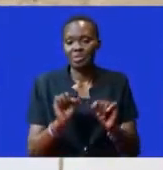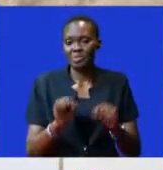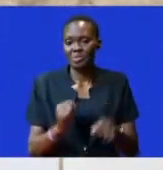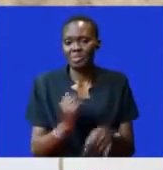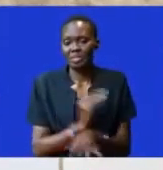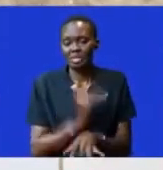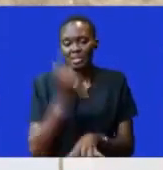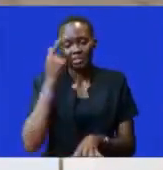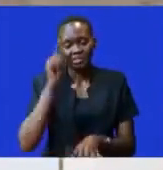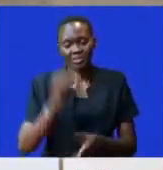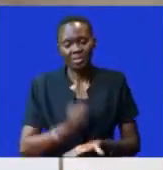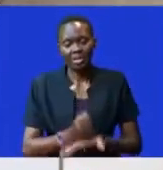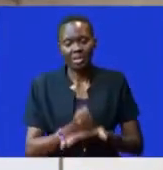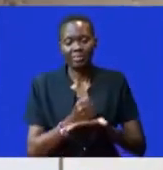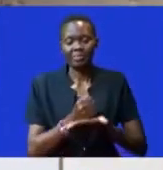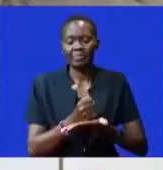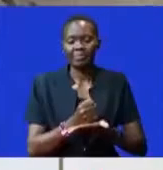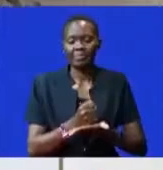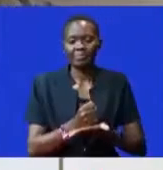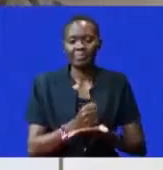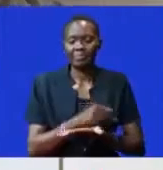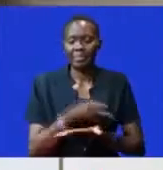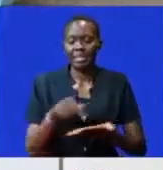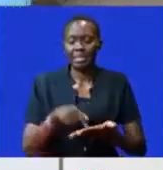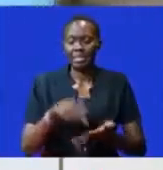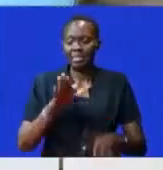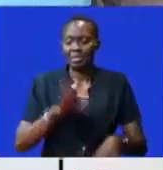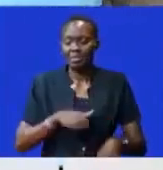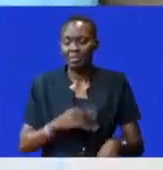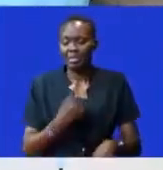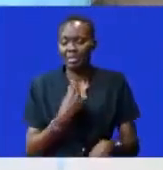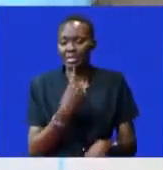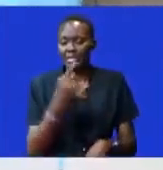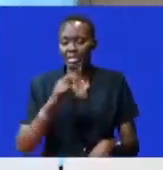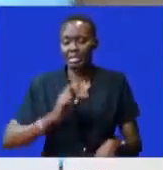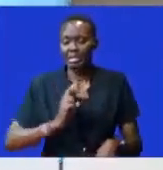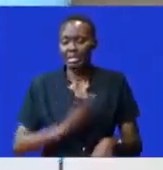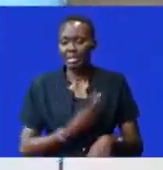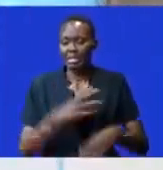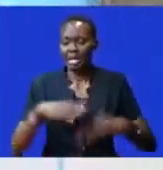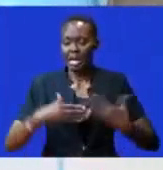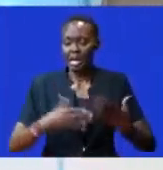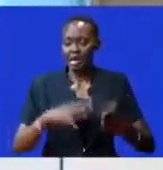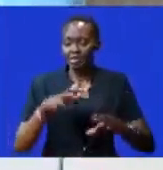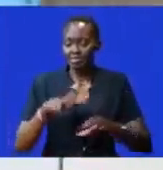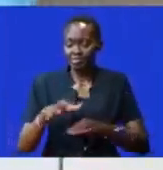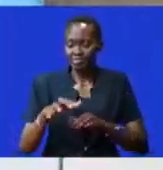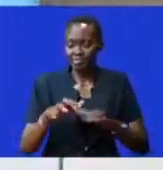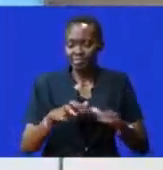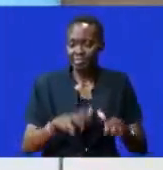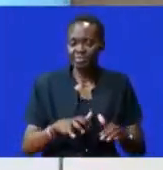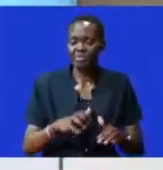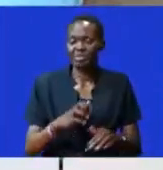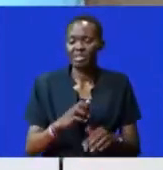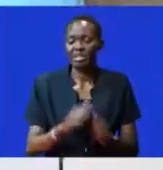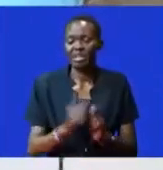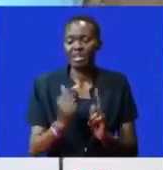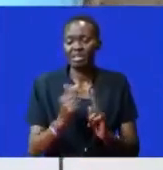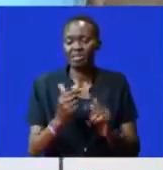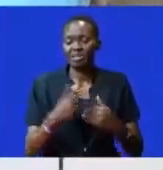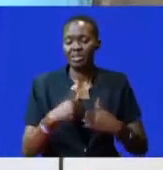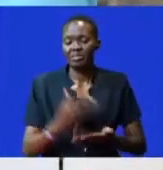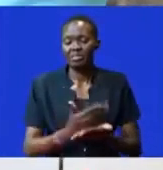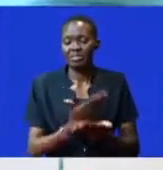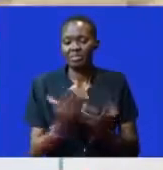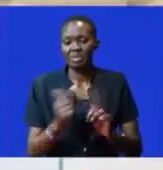kony mondo mi okonye. Jadendi Frida koro pimo ne Kala TV kako go mana chandri pile ka pile eka doyudie gima dogagi kod